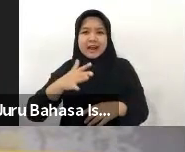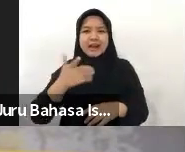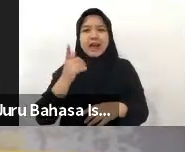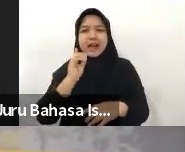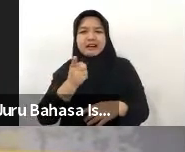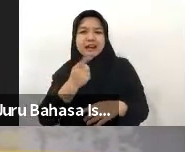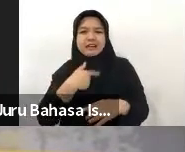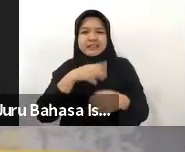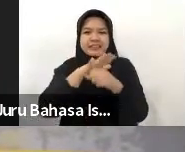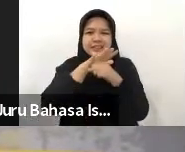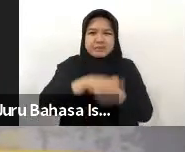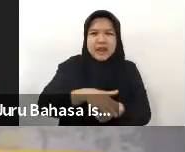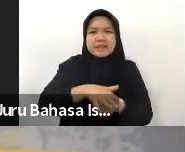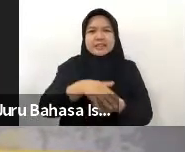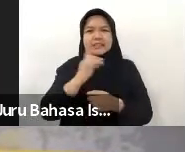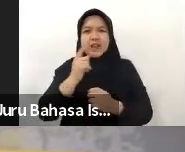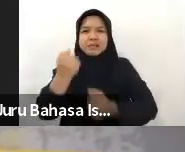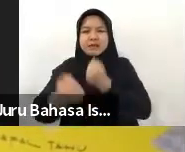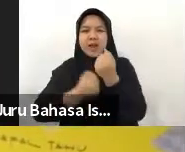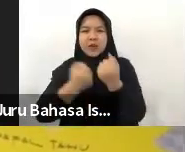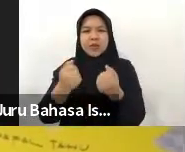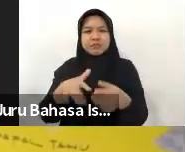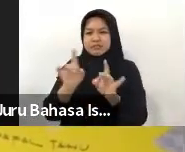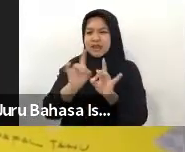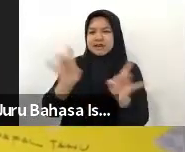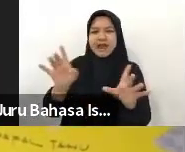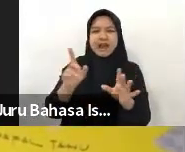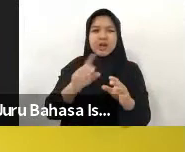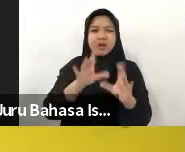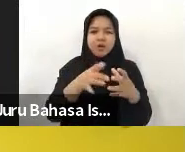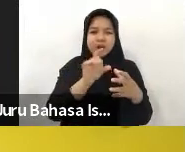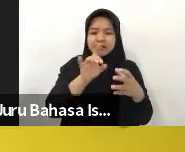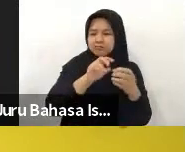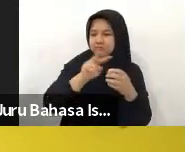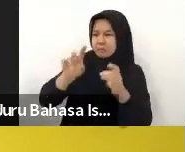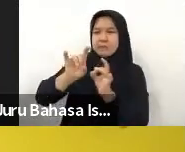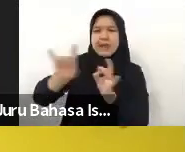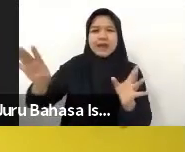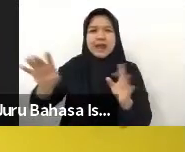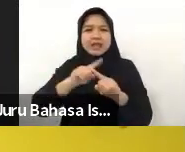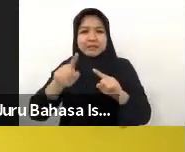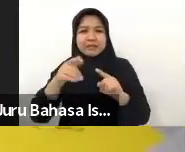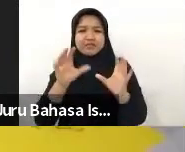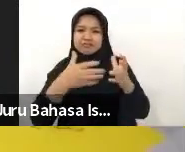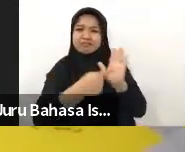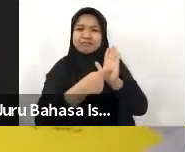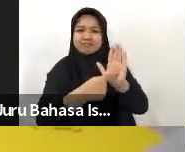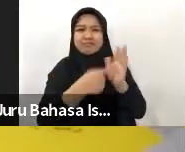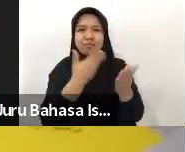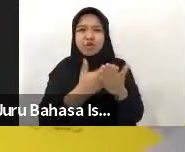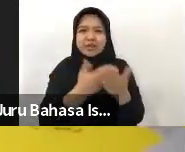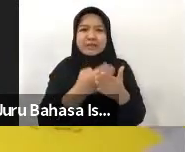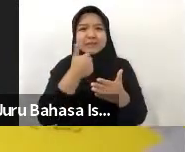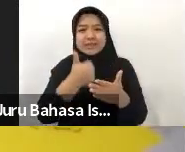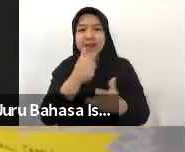mengalami diskriminasi, perilaku yang berbeda dari kelompok sekitarnya, tapi kemudian dapat membuktikan bahwa dengan